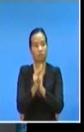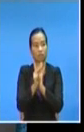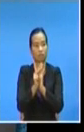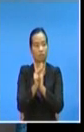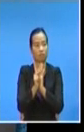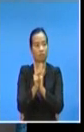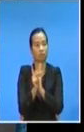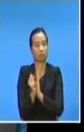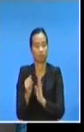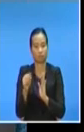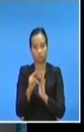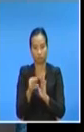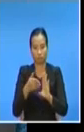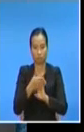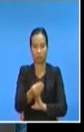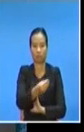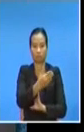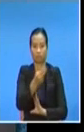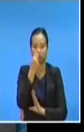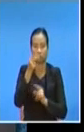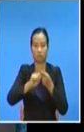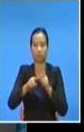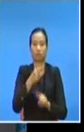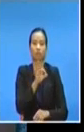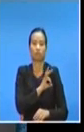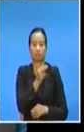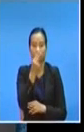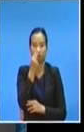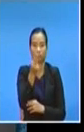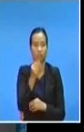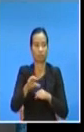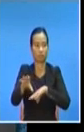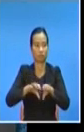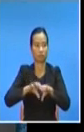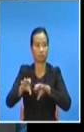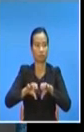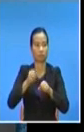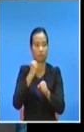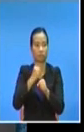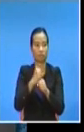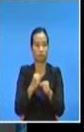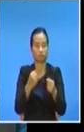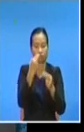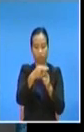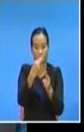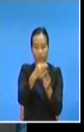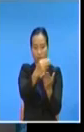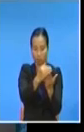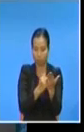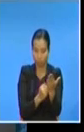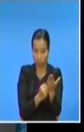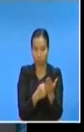ที่เพื่อนสมาชิกจะเห็นอันนั้นก็คือการจัดทำบัญชีอาวุโสสำหรับการแต่งตั้งซึ่งมีอยู่